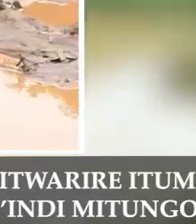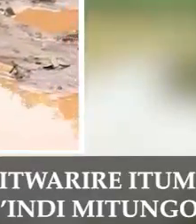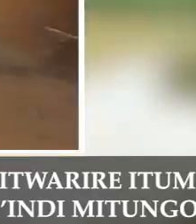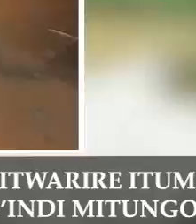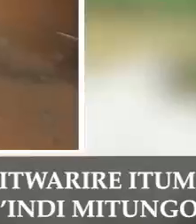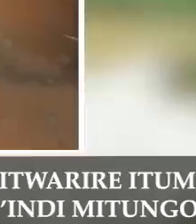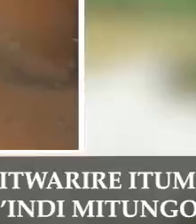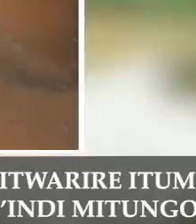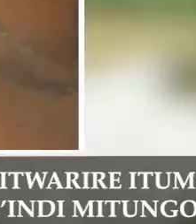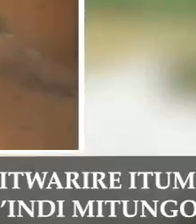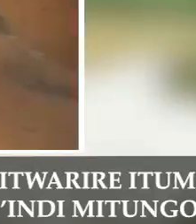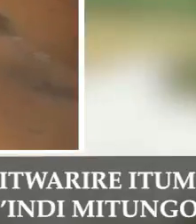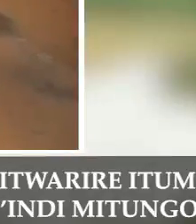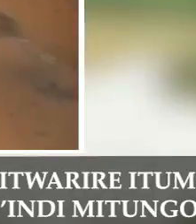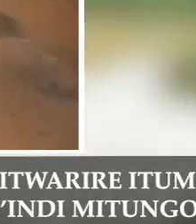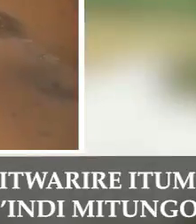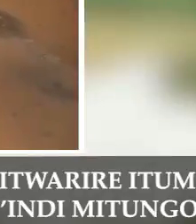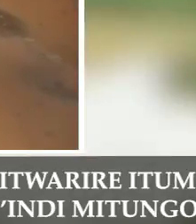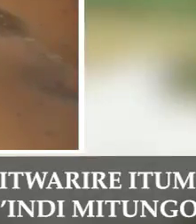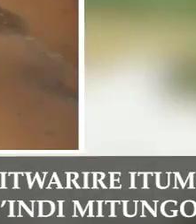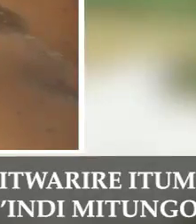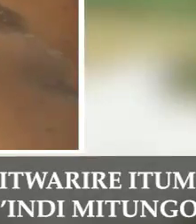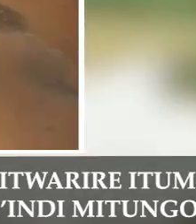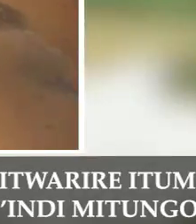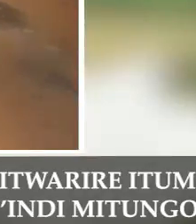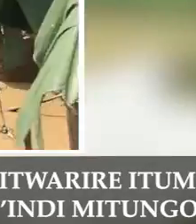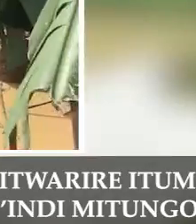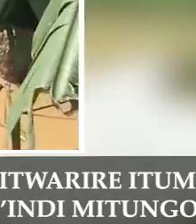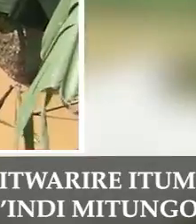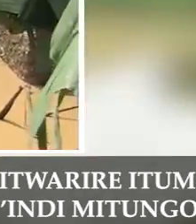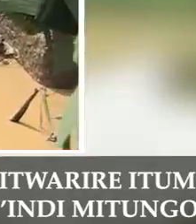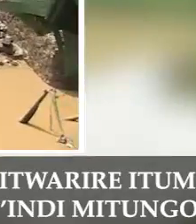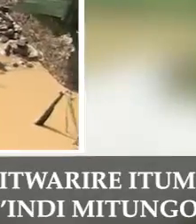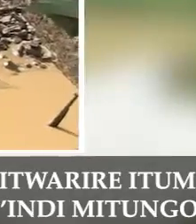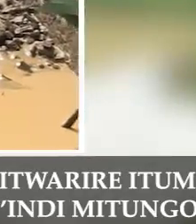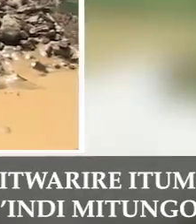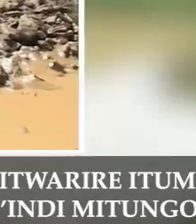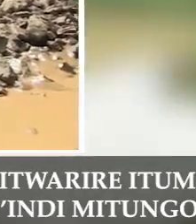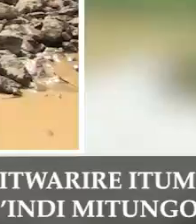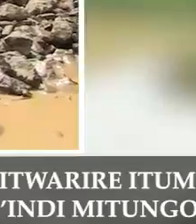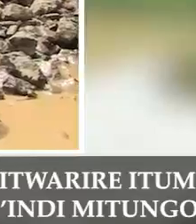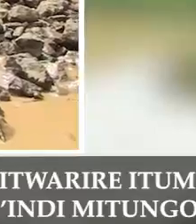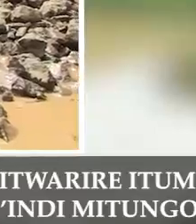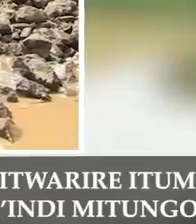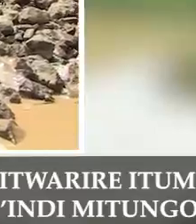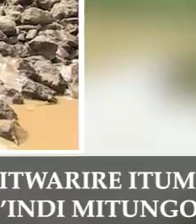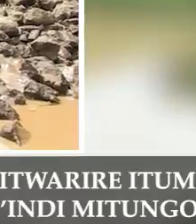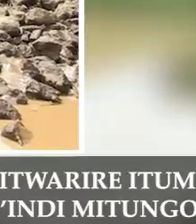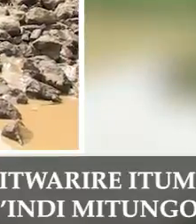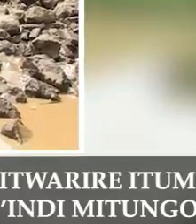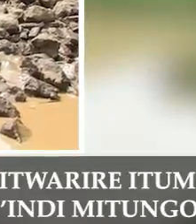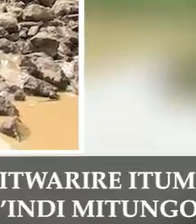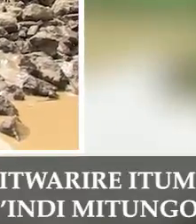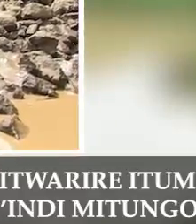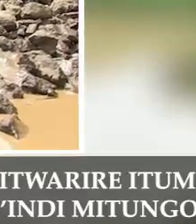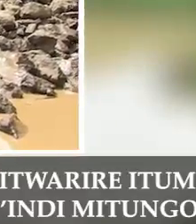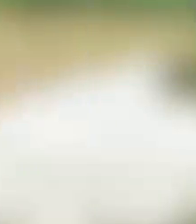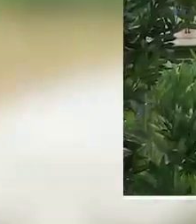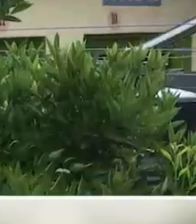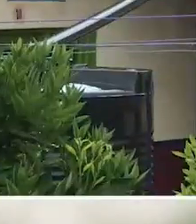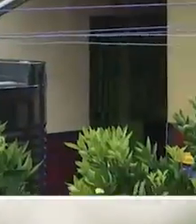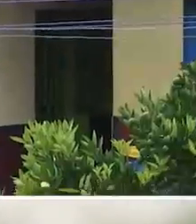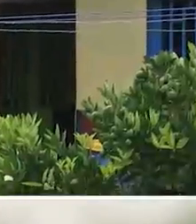kudafata no kutayobora amazi y'imvura ni imwe mu myitwarire ituma tugira ibibazo by'ibiza bikadusenyera inzu bikangiza n'indi